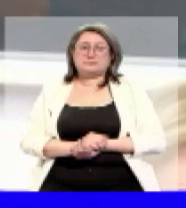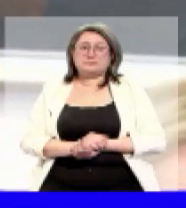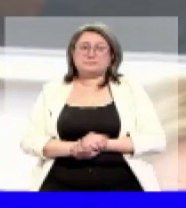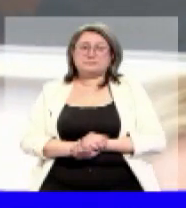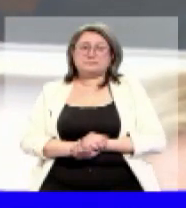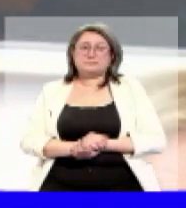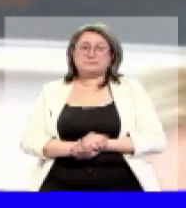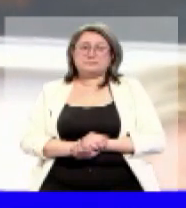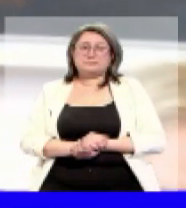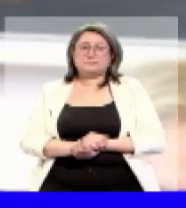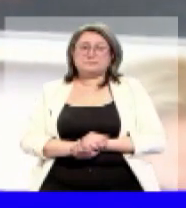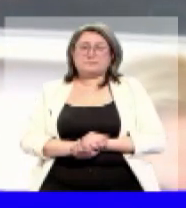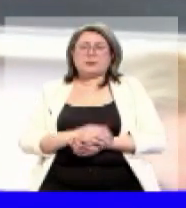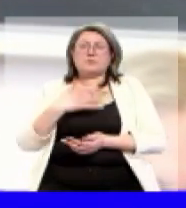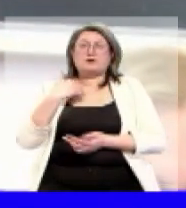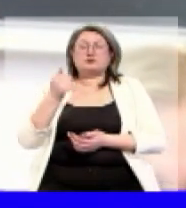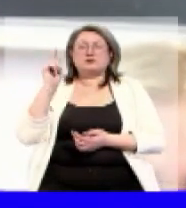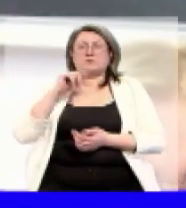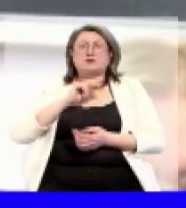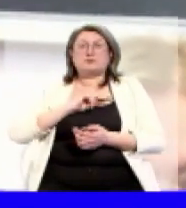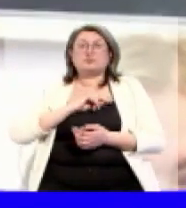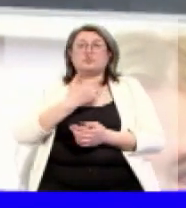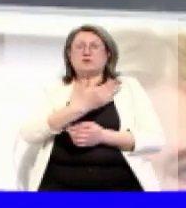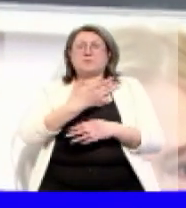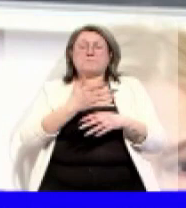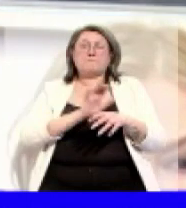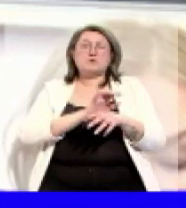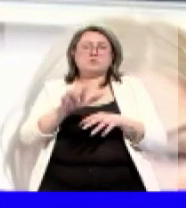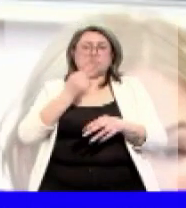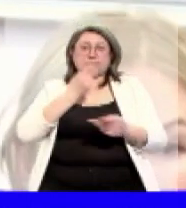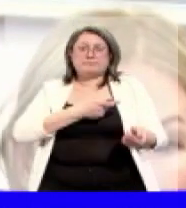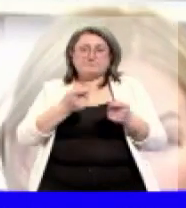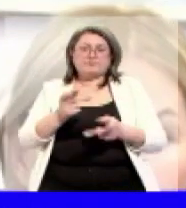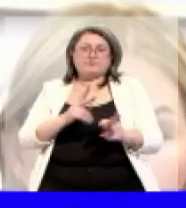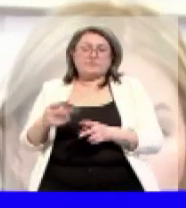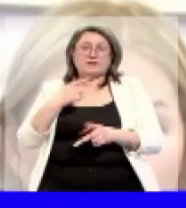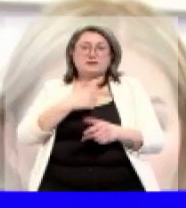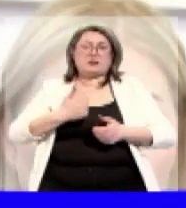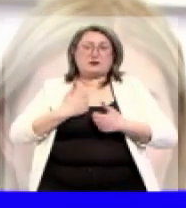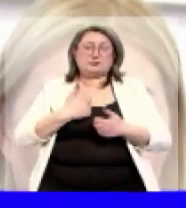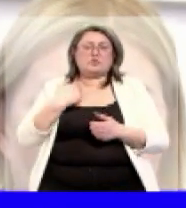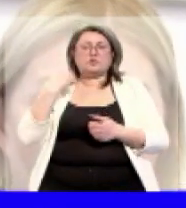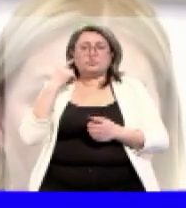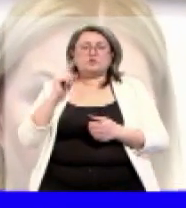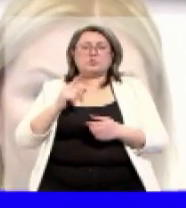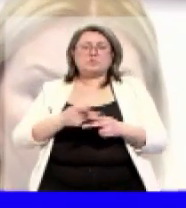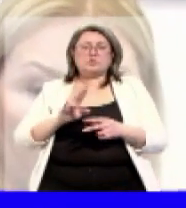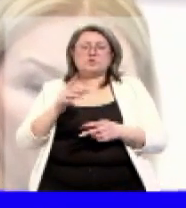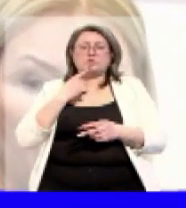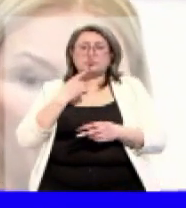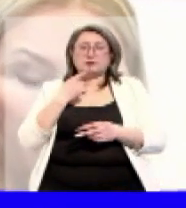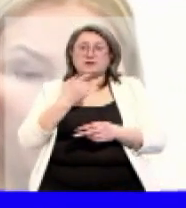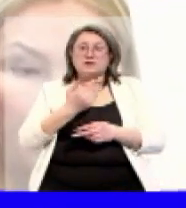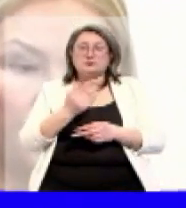үлкен салмақты кісілерге, иә, тамағын дайындау, уақытына сапасына қарау, ол жерде мысалы тазалығына